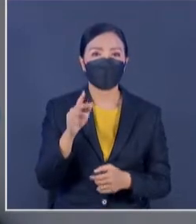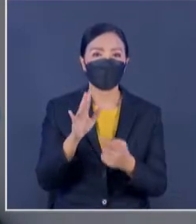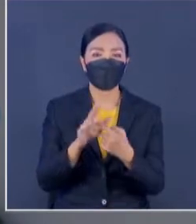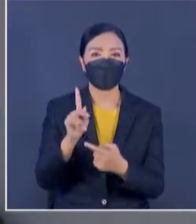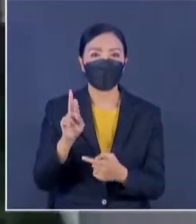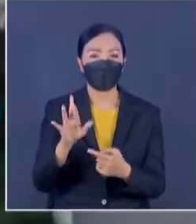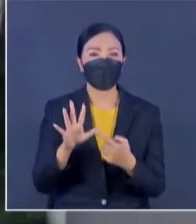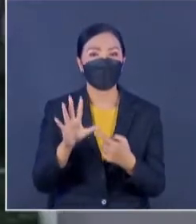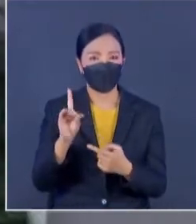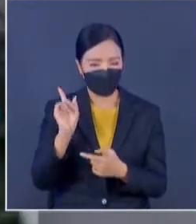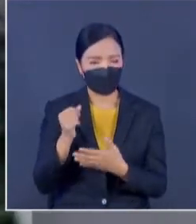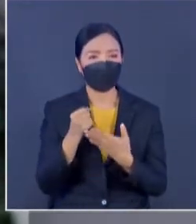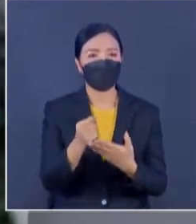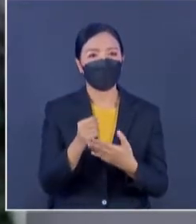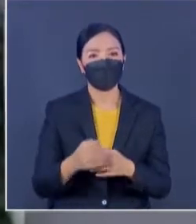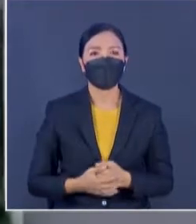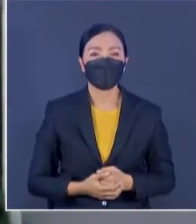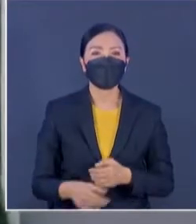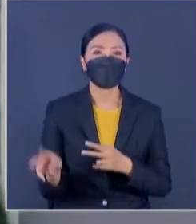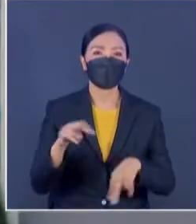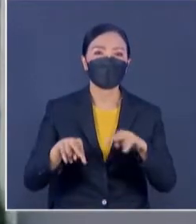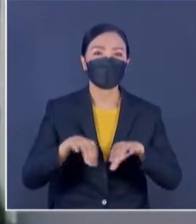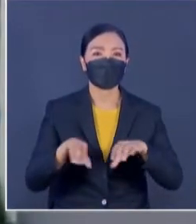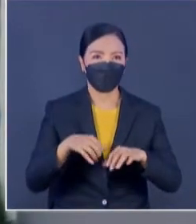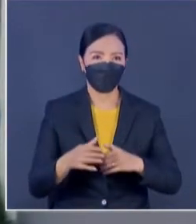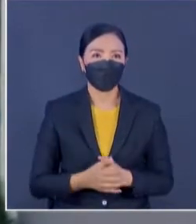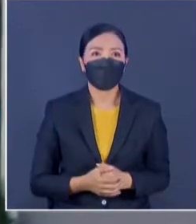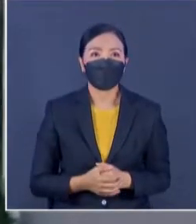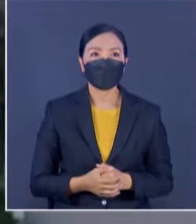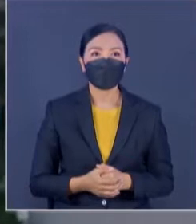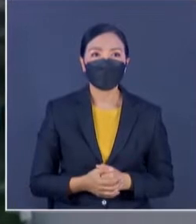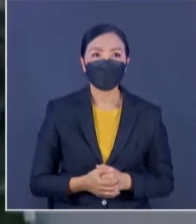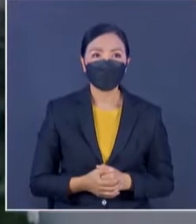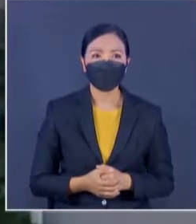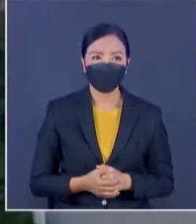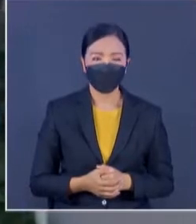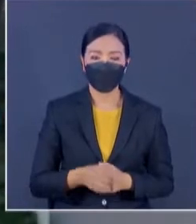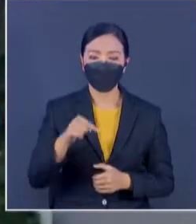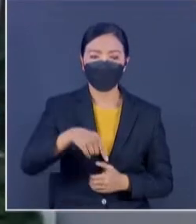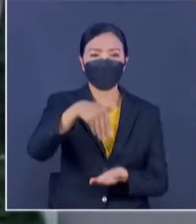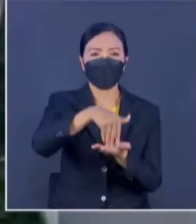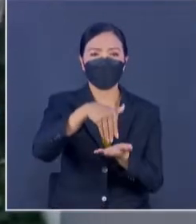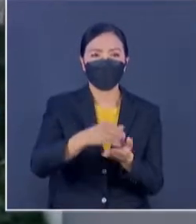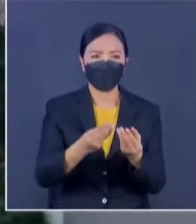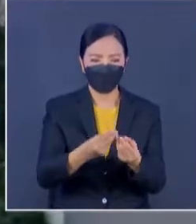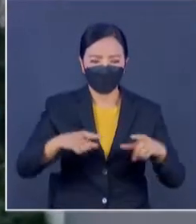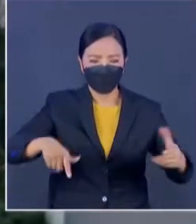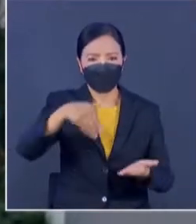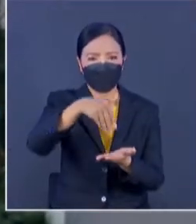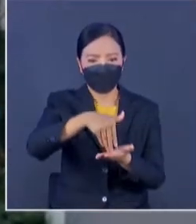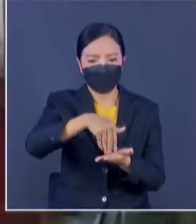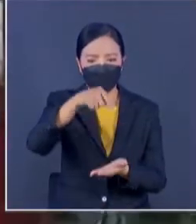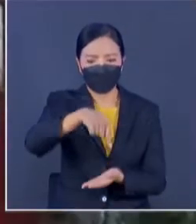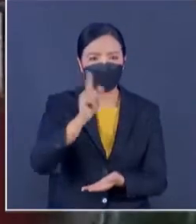ว่าจะมีประเด็นเหล่านี้เพิ่มเติมหรือไม่นะครับพร้อมกันนี้ก็ยังฝากบอกว่าพื้นที่ส่วนกลางแบบนี้ต้องทำให้ถูกต้องนะครับ